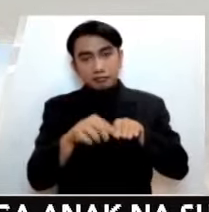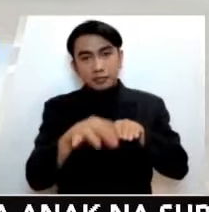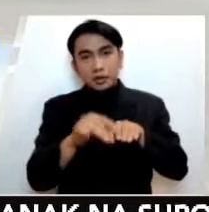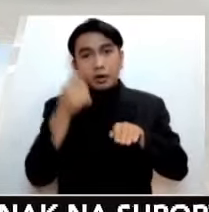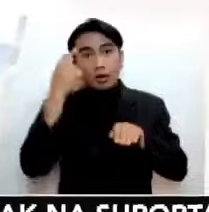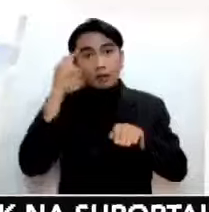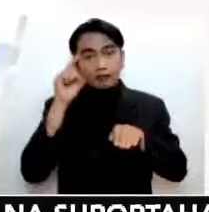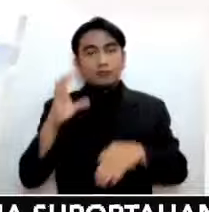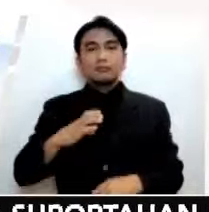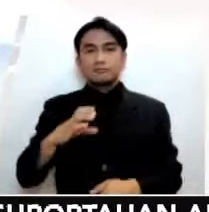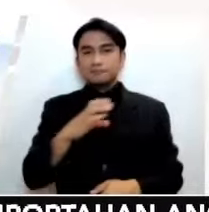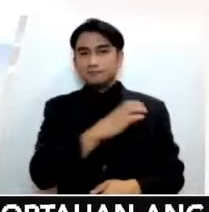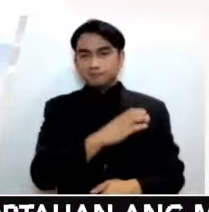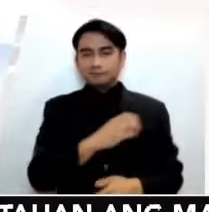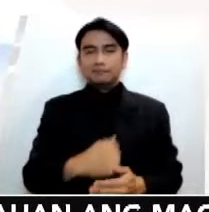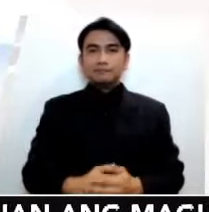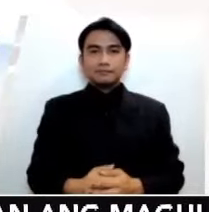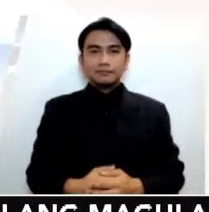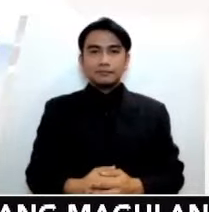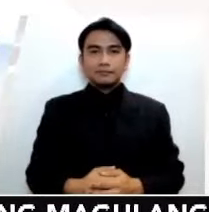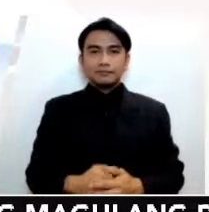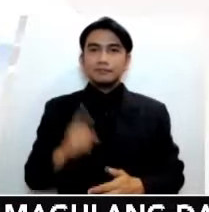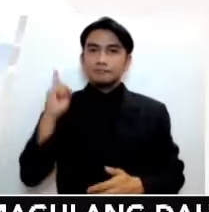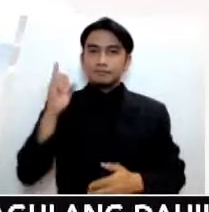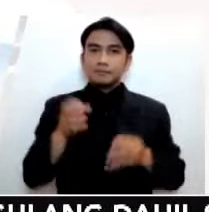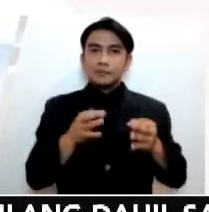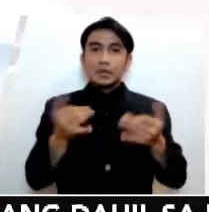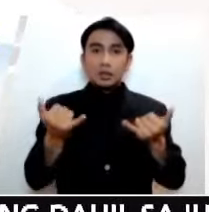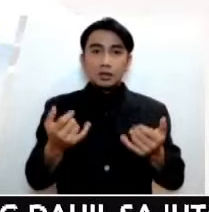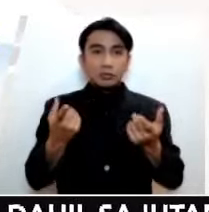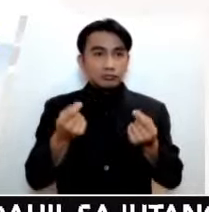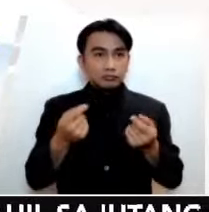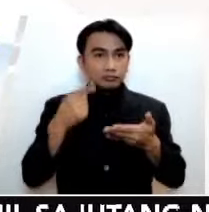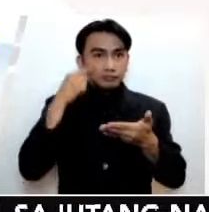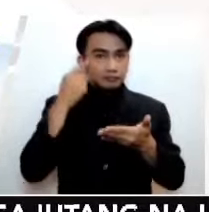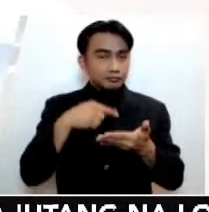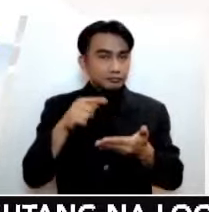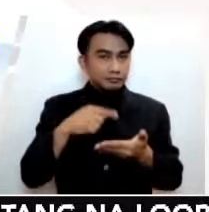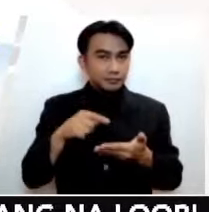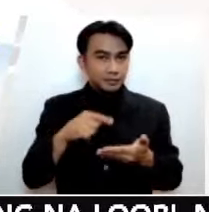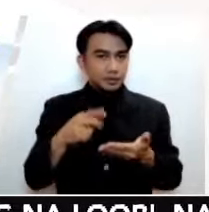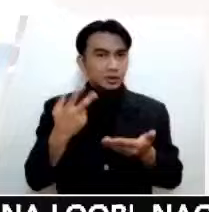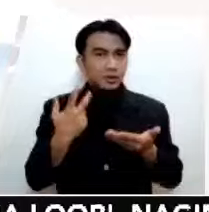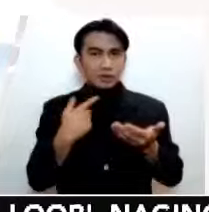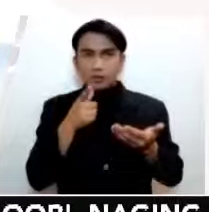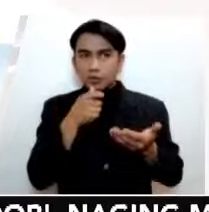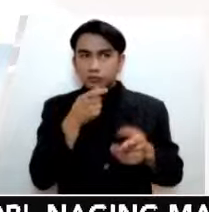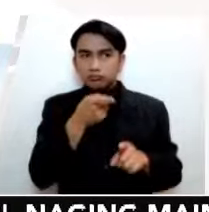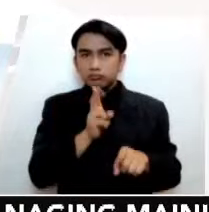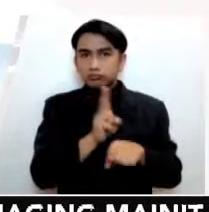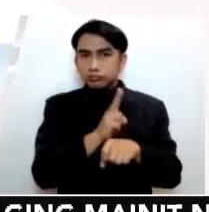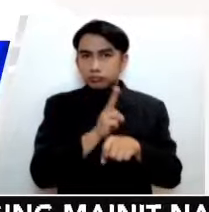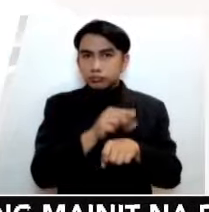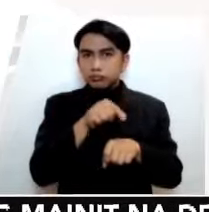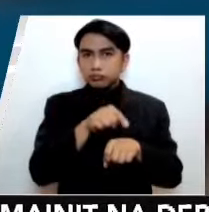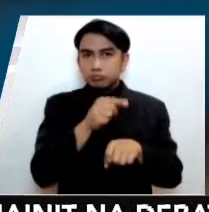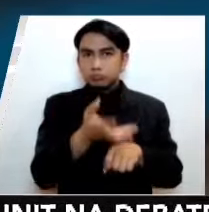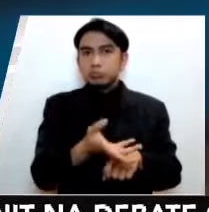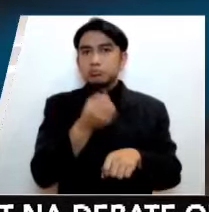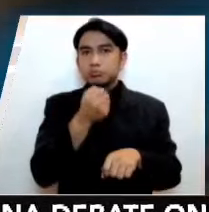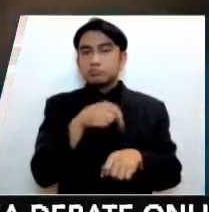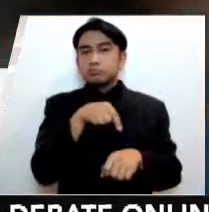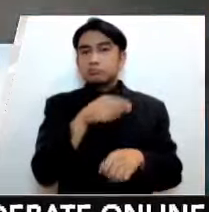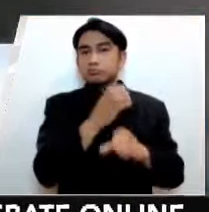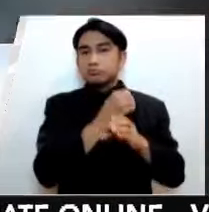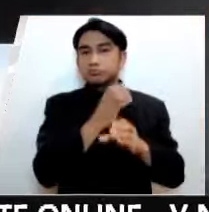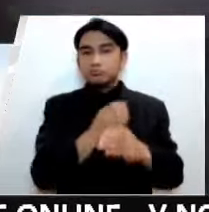congressman. At the moment, chine-check nila through the conduction sticker kung sino talaga ang magmamayari nung sasakyan na yon.